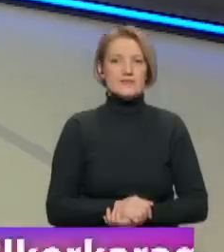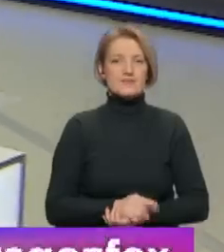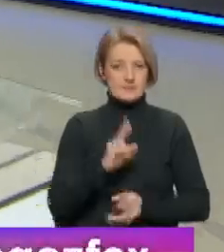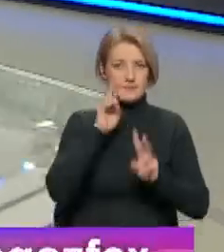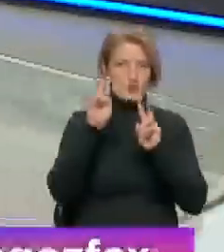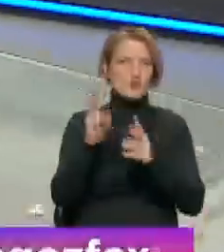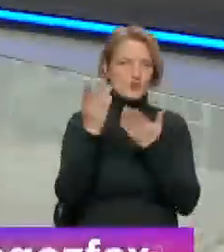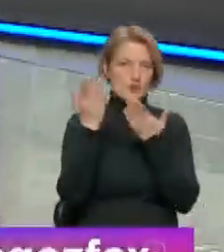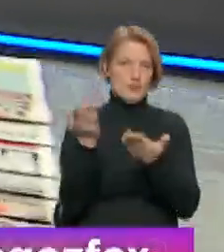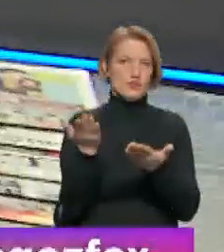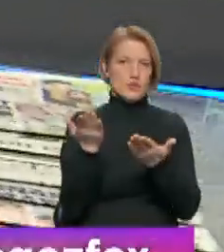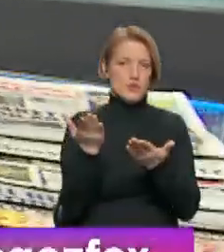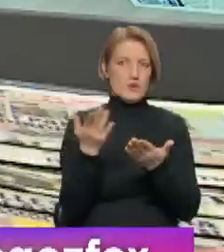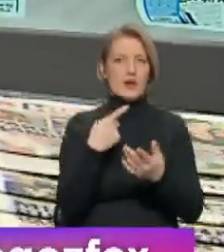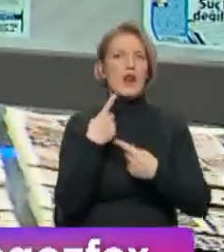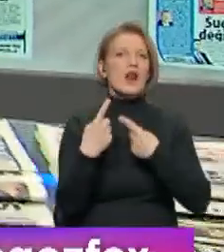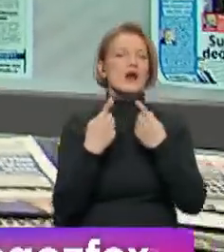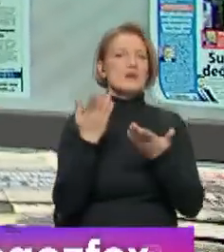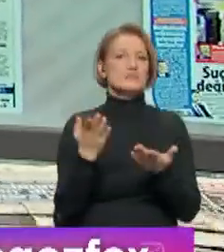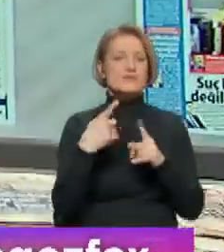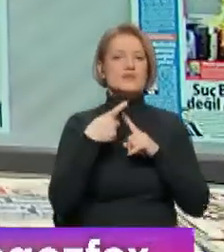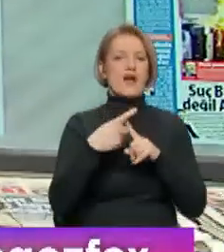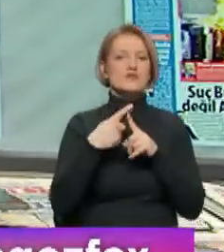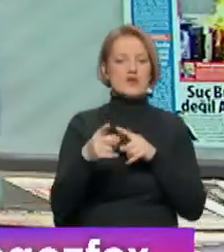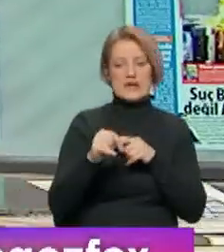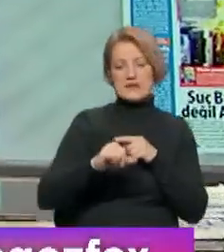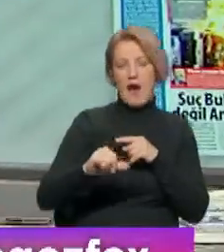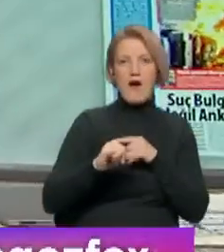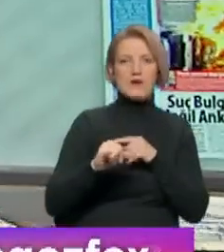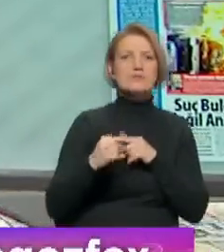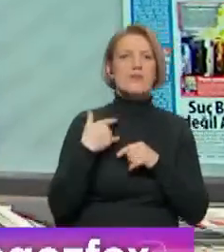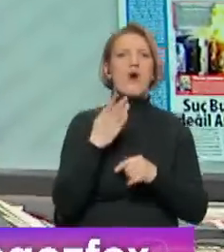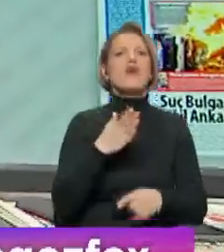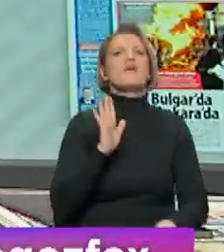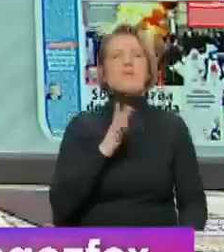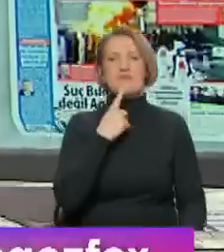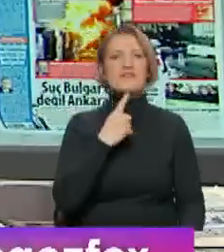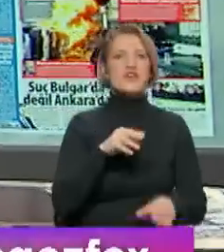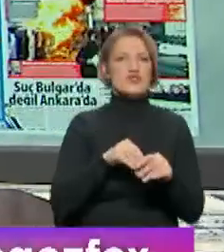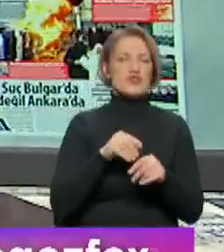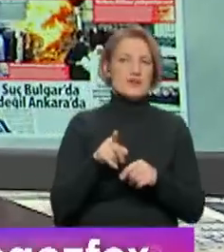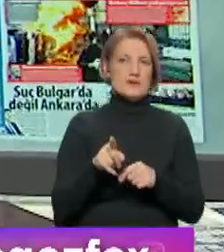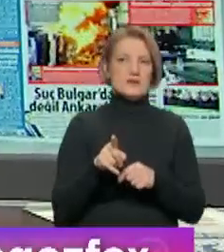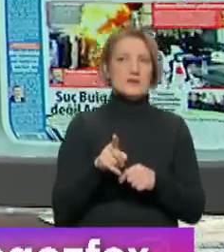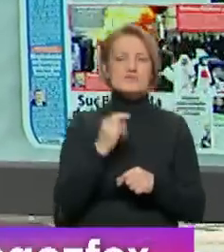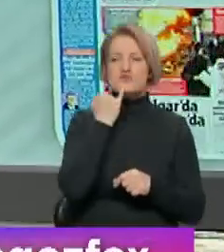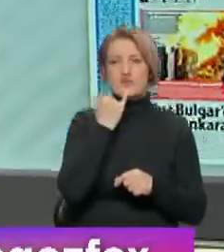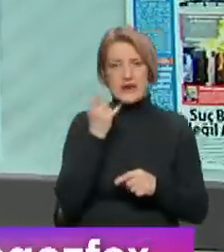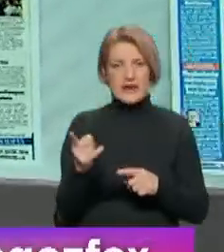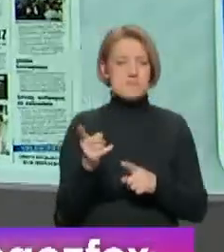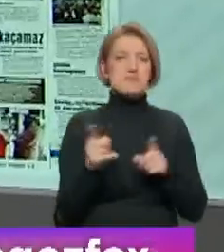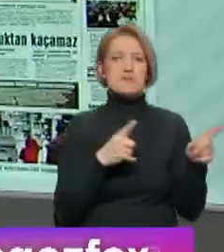görüntü bu iddialarda işte taksici kısa mesafe Ben oraya gidemem dediği için yolcuyla